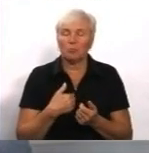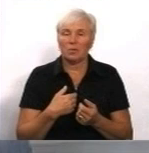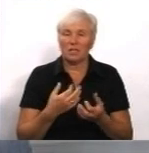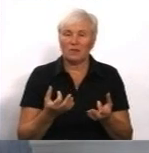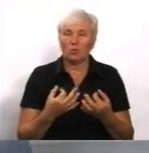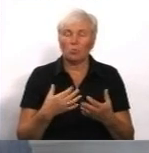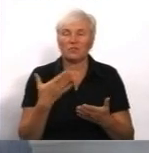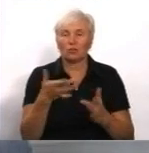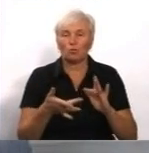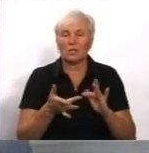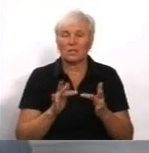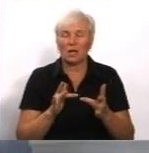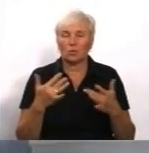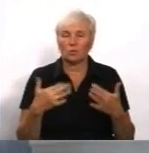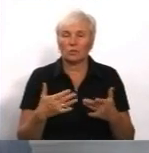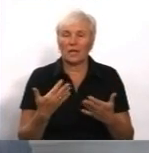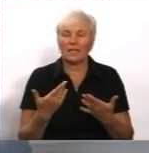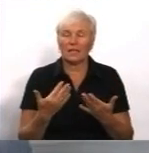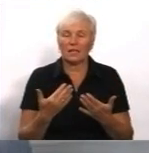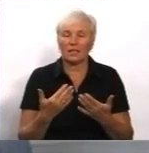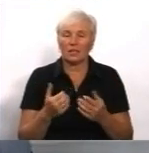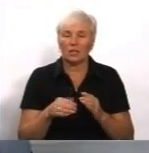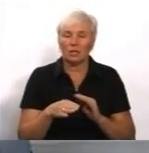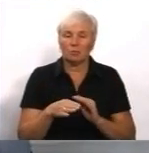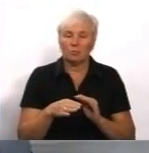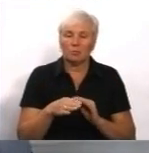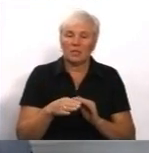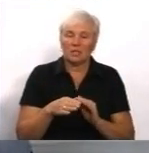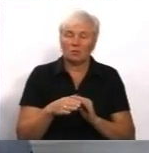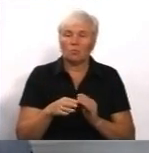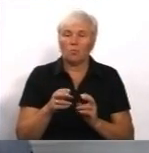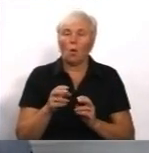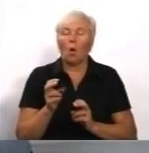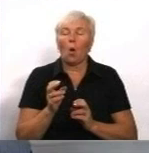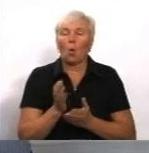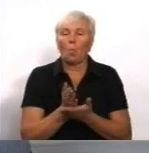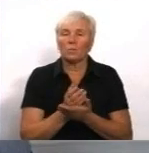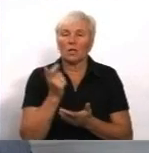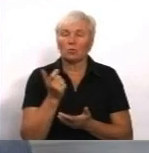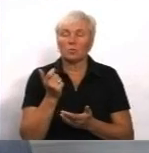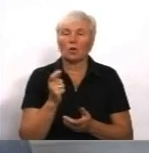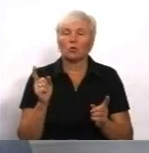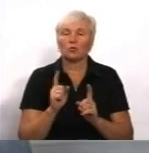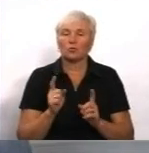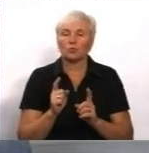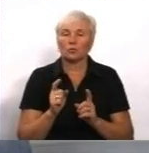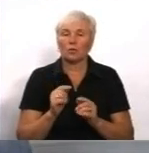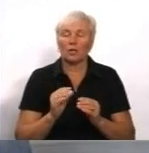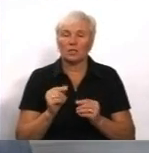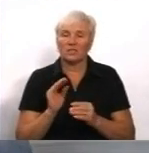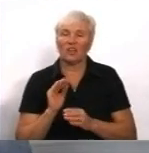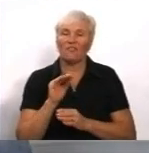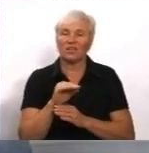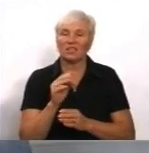вже декілька приписів по комунальним підприємствам області щодо завищення тарифів